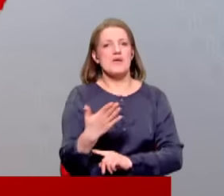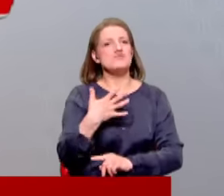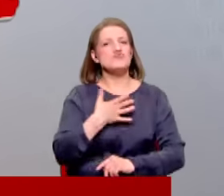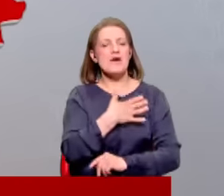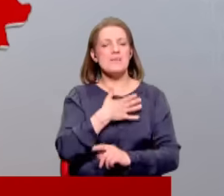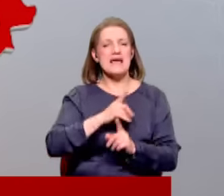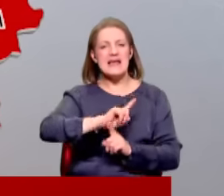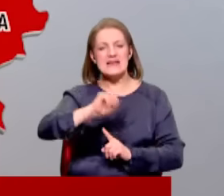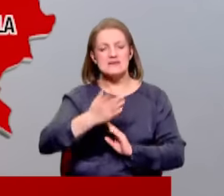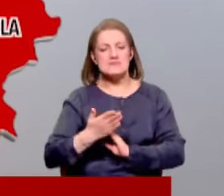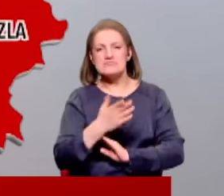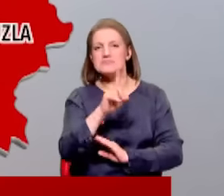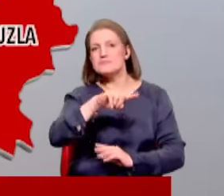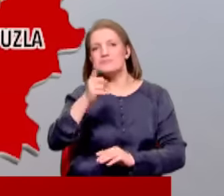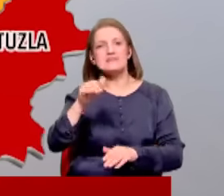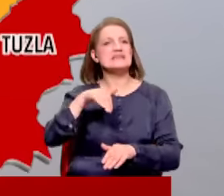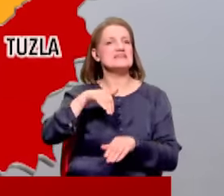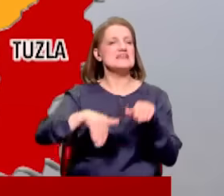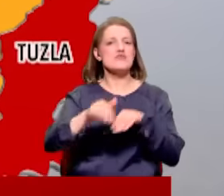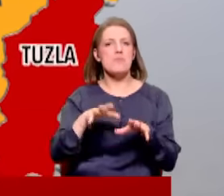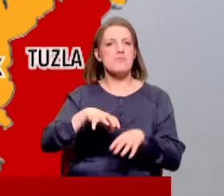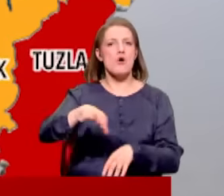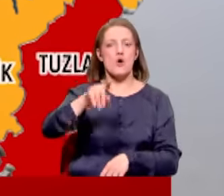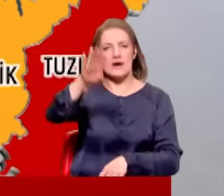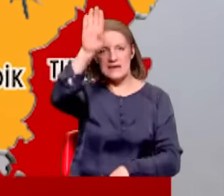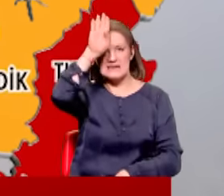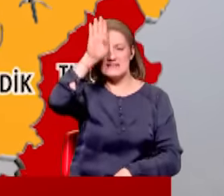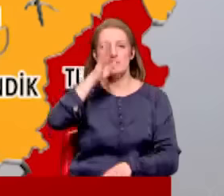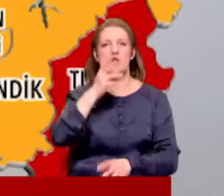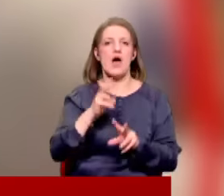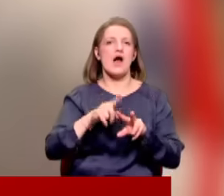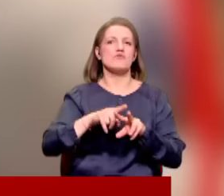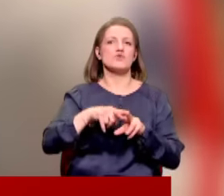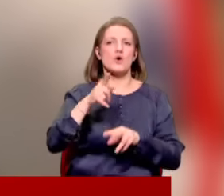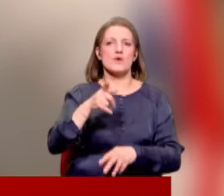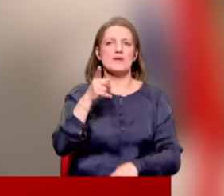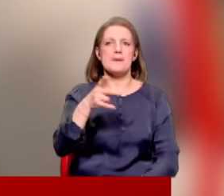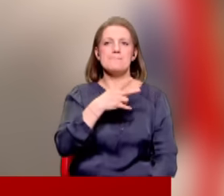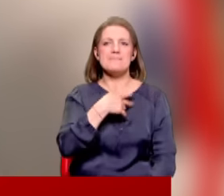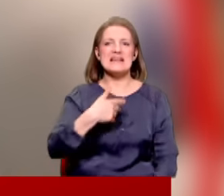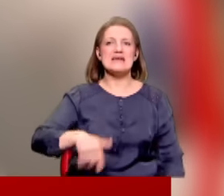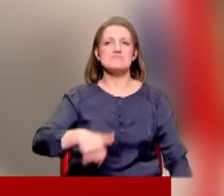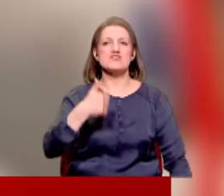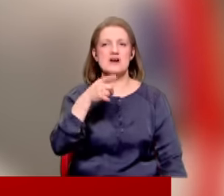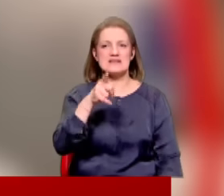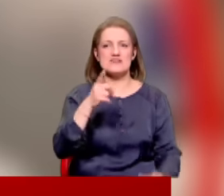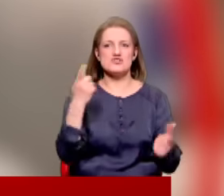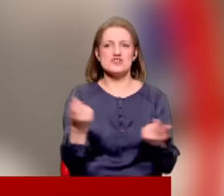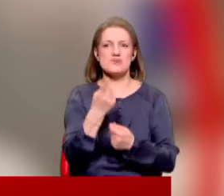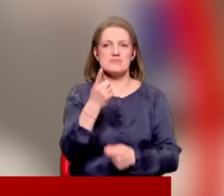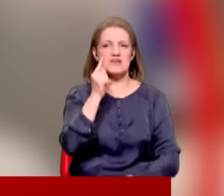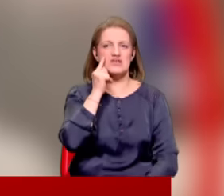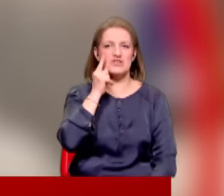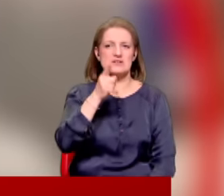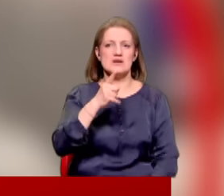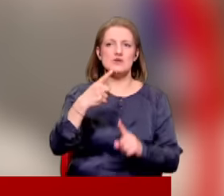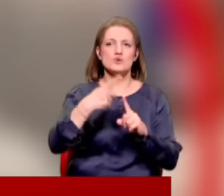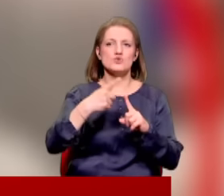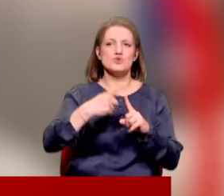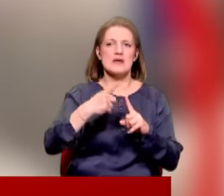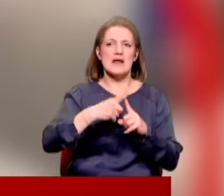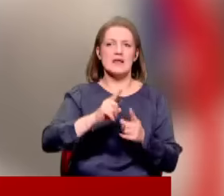CHP'nin itiraz ettiği bir diğer seçim bölgesi ise İstanbul Arnavutköy. Arnavutköy Belediye Başkanlığı'nda çalışan bir kişinin